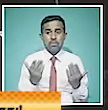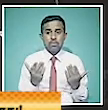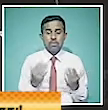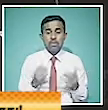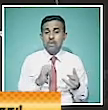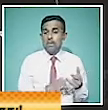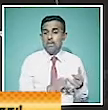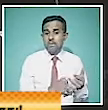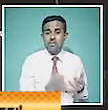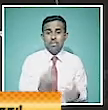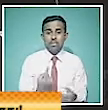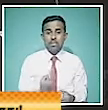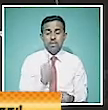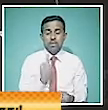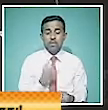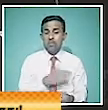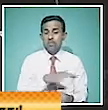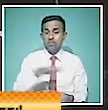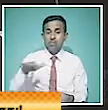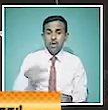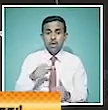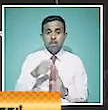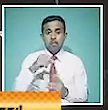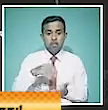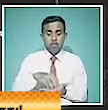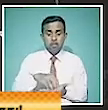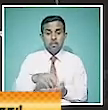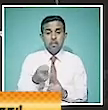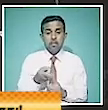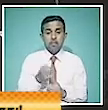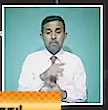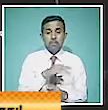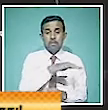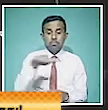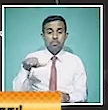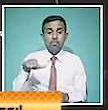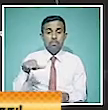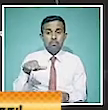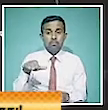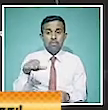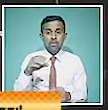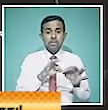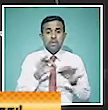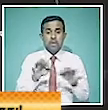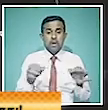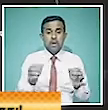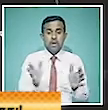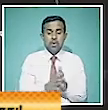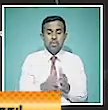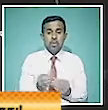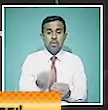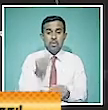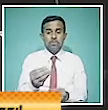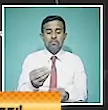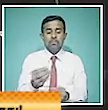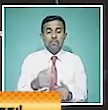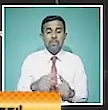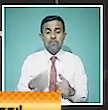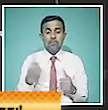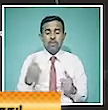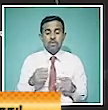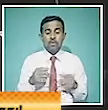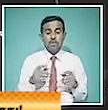சபை உருவாக்கப்பட்டது. ஏனைய மீதி பிரதேசங்களுக்கு டீலிமிட்டேஷன் கமிஷன் நியமிக்கப்பட்டு அந்த ஏனைய சபைகளை